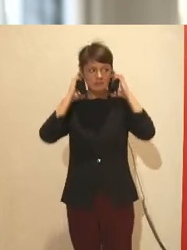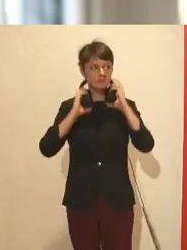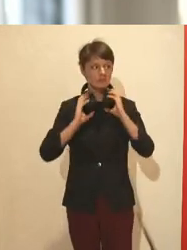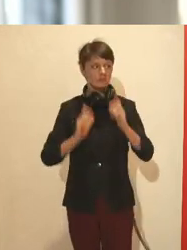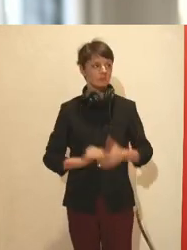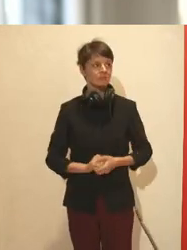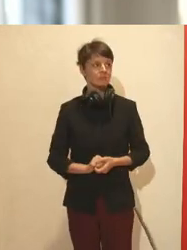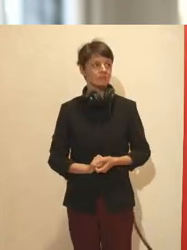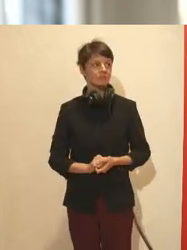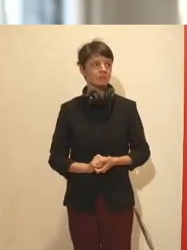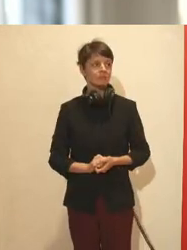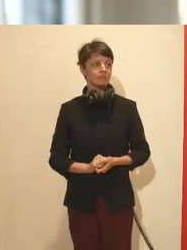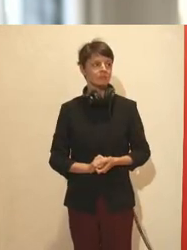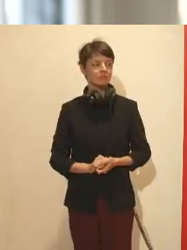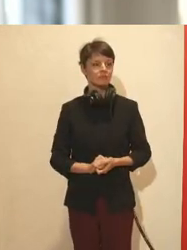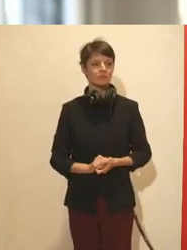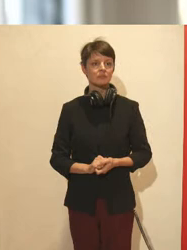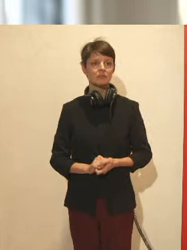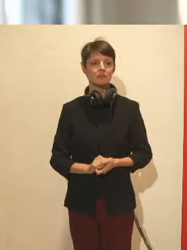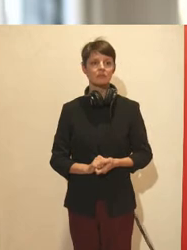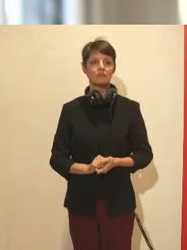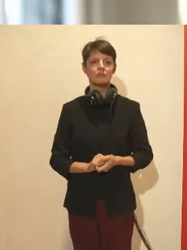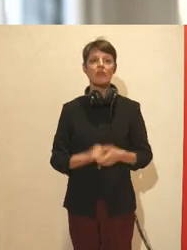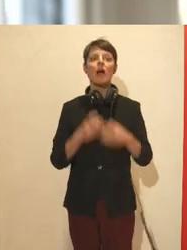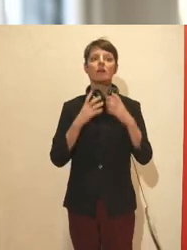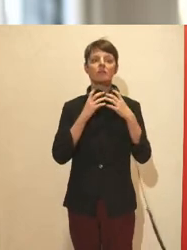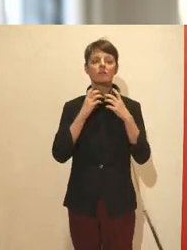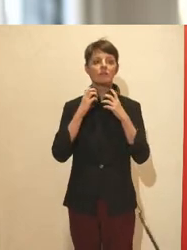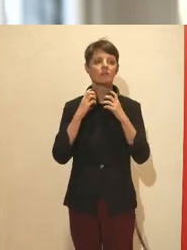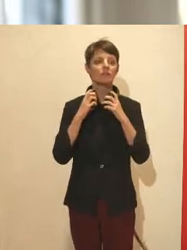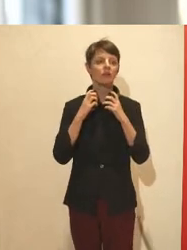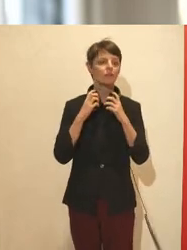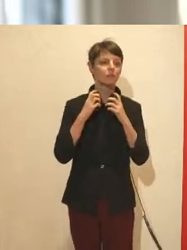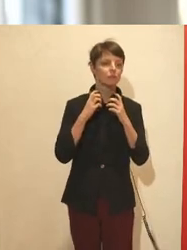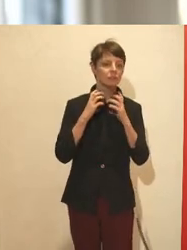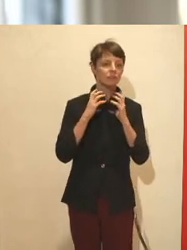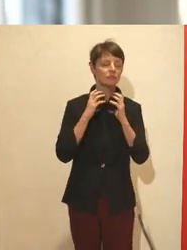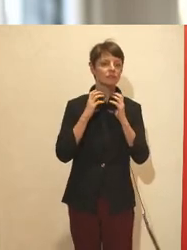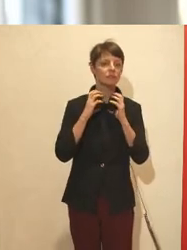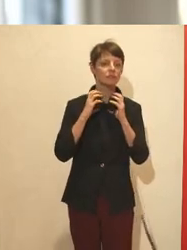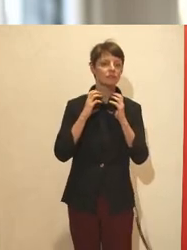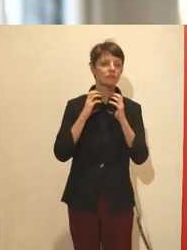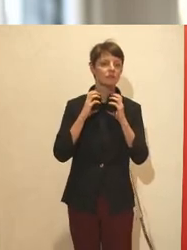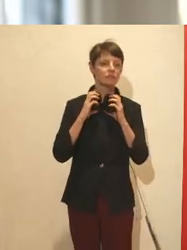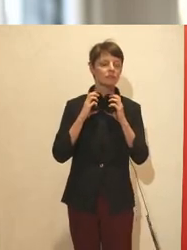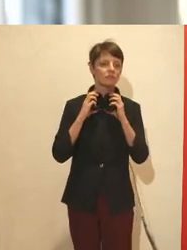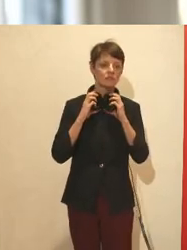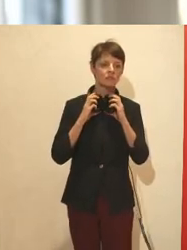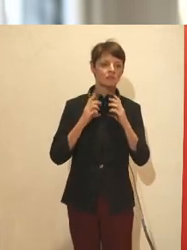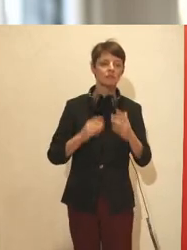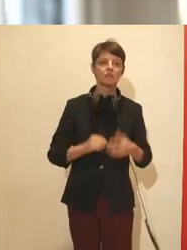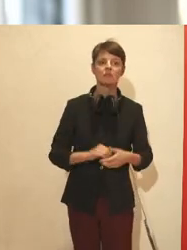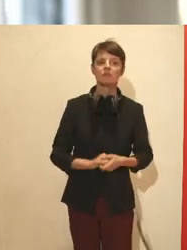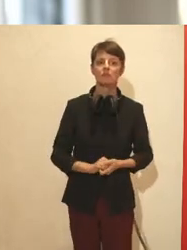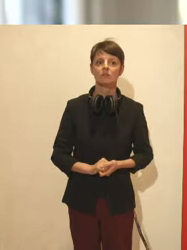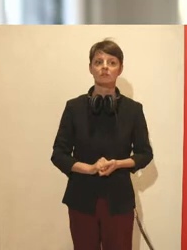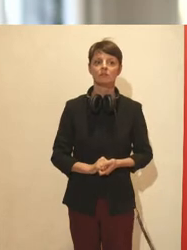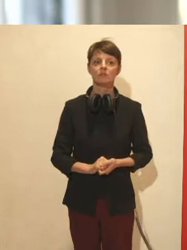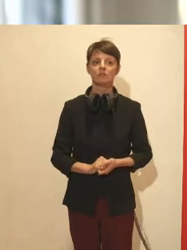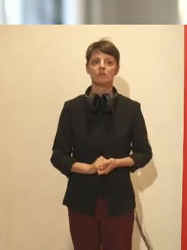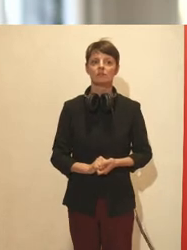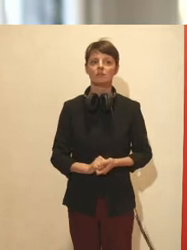war an der letzten zeit hin die globale 30 13 dann musst du eine untiefe